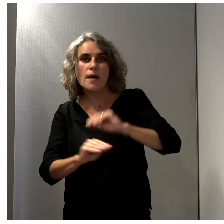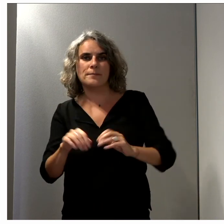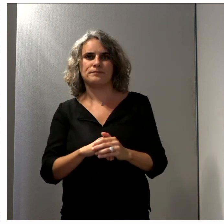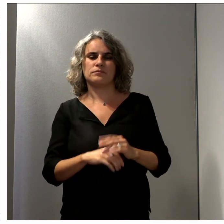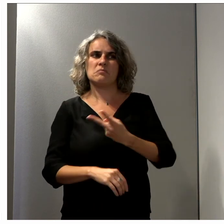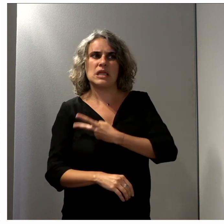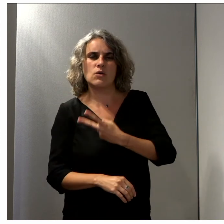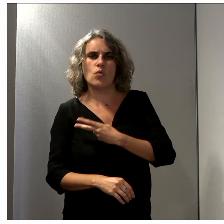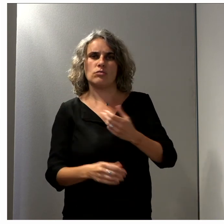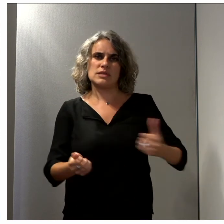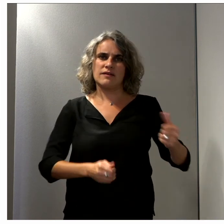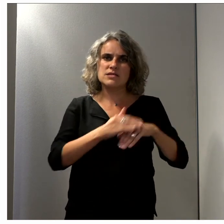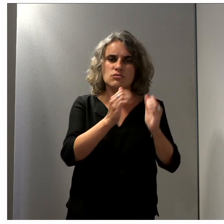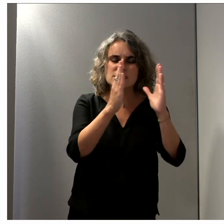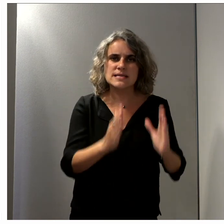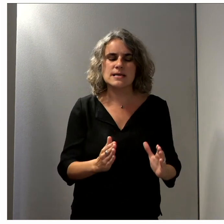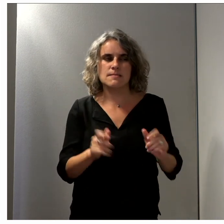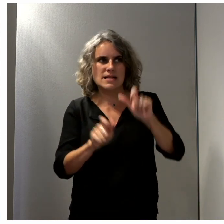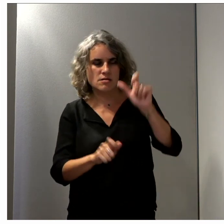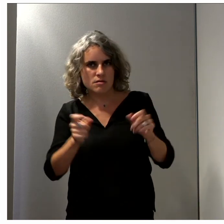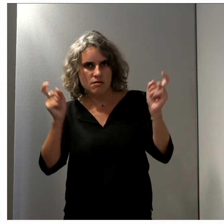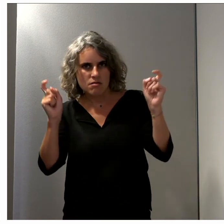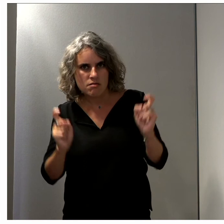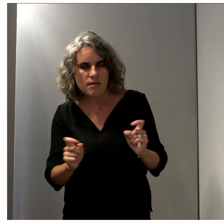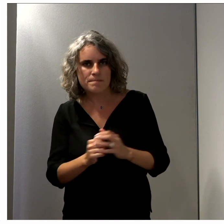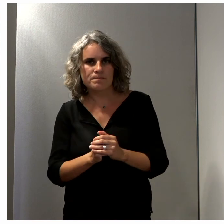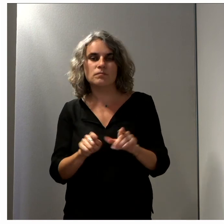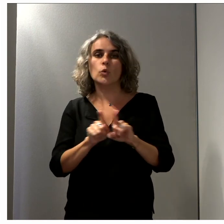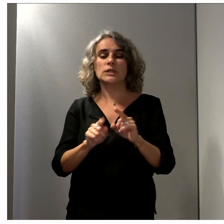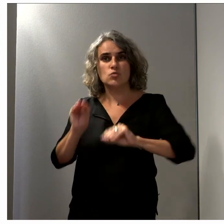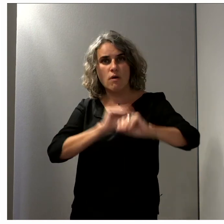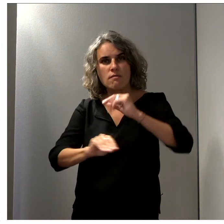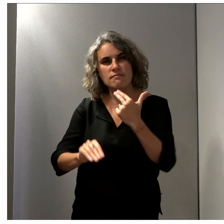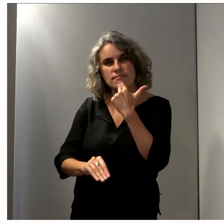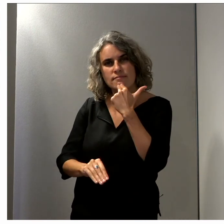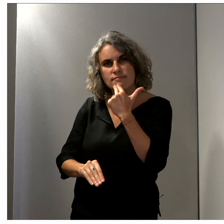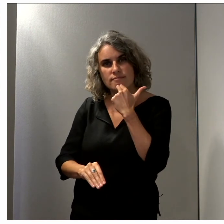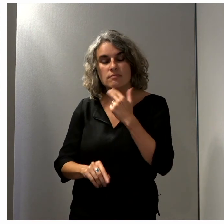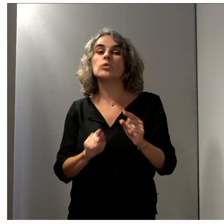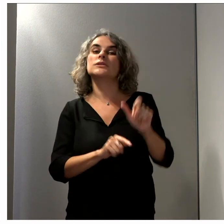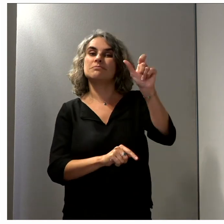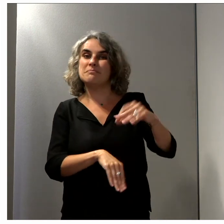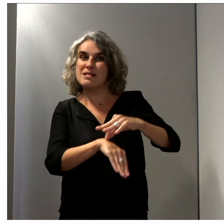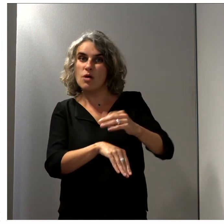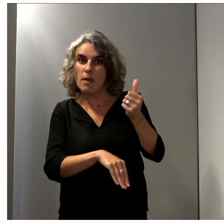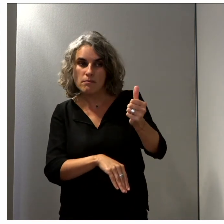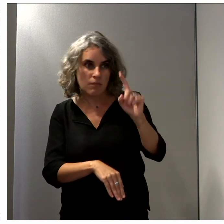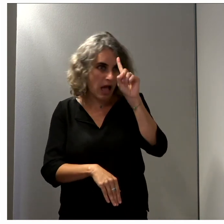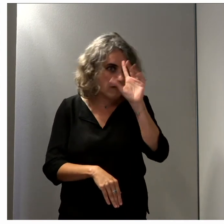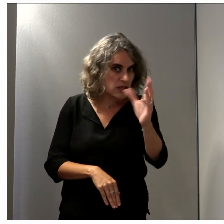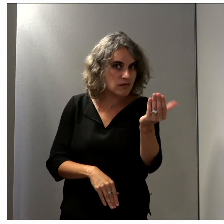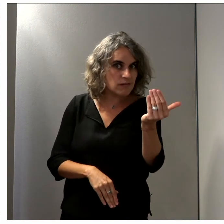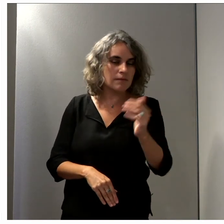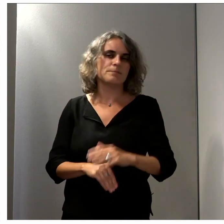services à domicile, etc. La qualité des soins, sans oublier le point de vue du patient. La